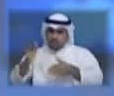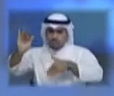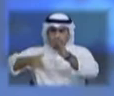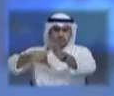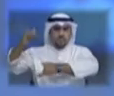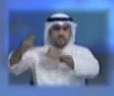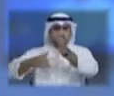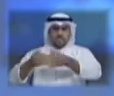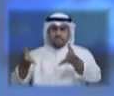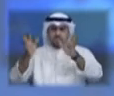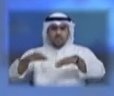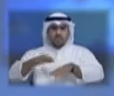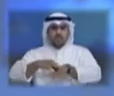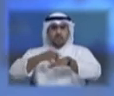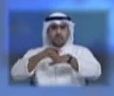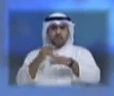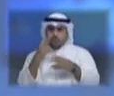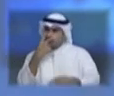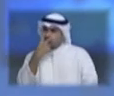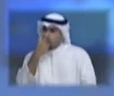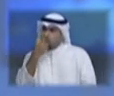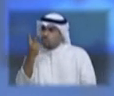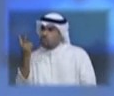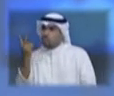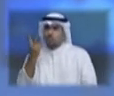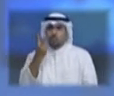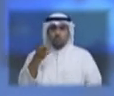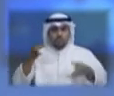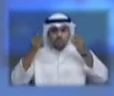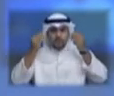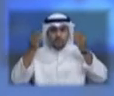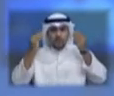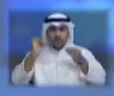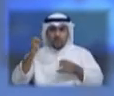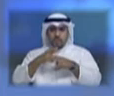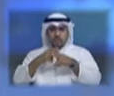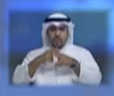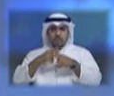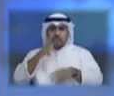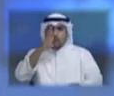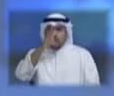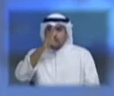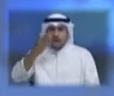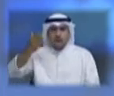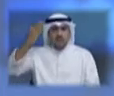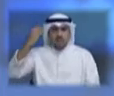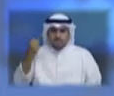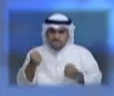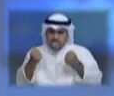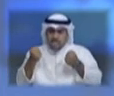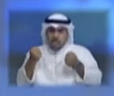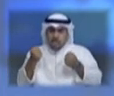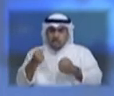منقطع النظير، ليروي لهم عبر أركانه تاريخ كفاح الإنسان الكويتي وكيف تغلب على صعوبة الحياة بالعلم